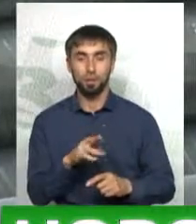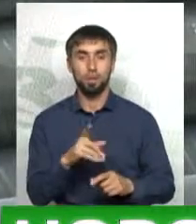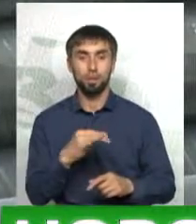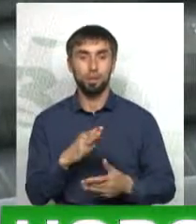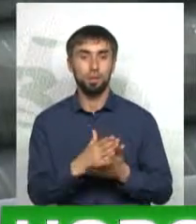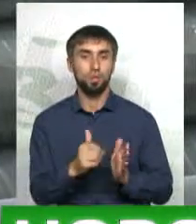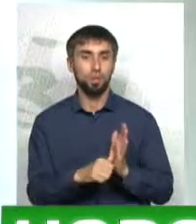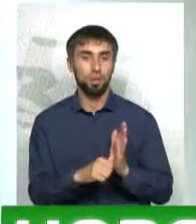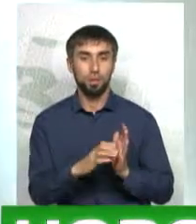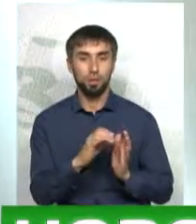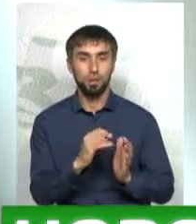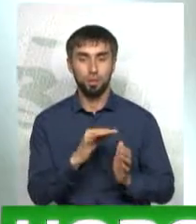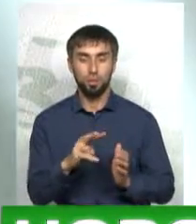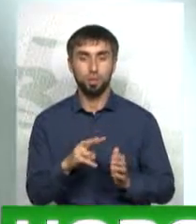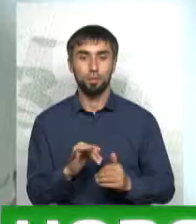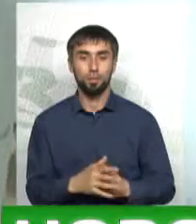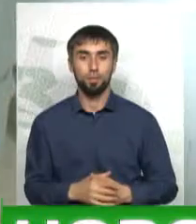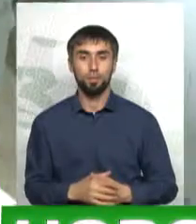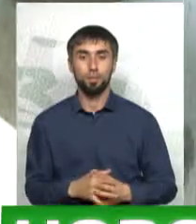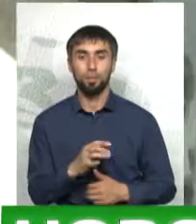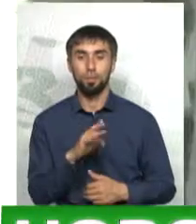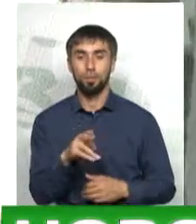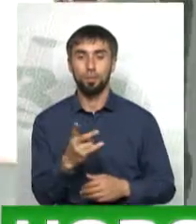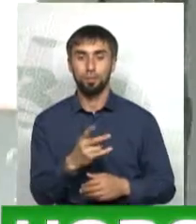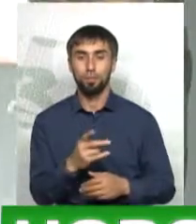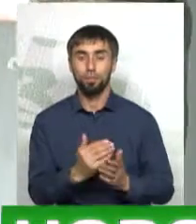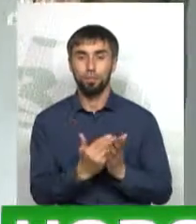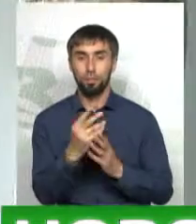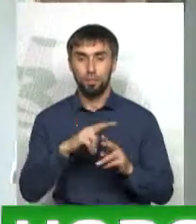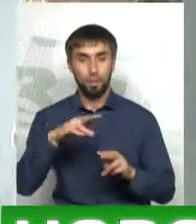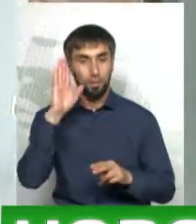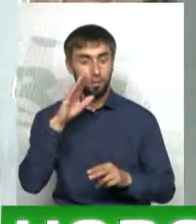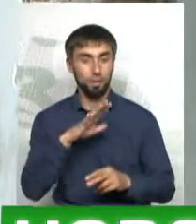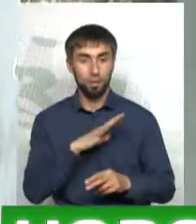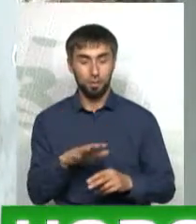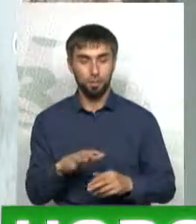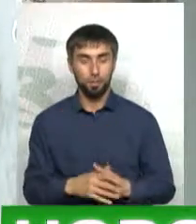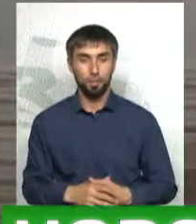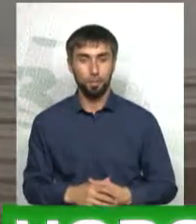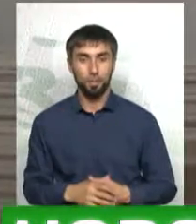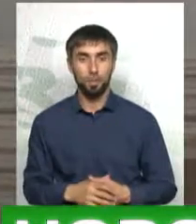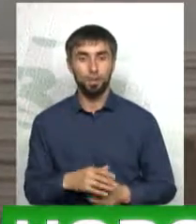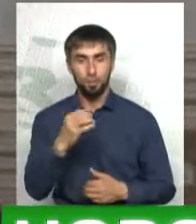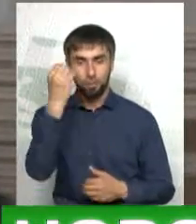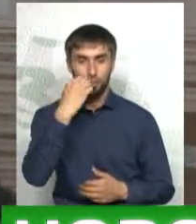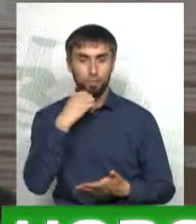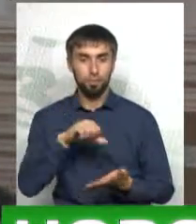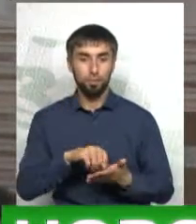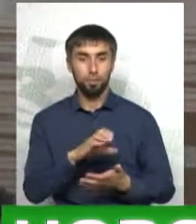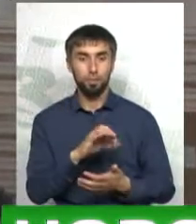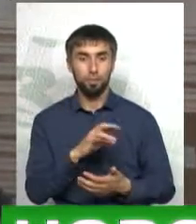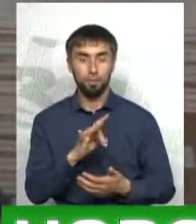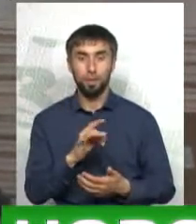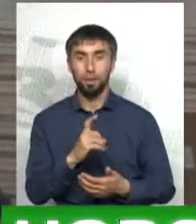6 санузлов. Все не отремонтированы. Так как объект находится на возвышенности, вода не доходила до учреждения. Благодаря участию сенатора